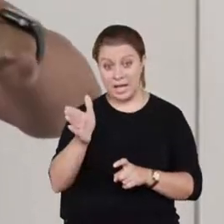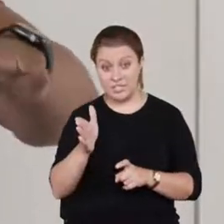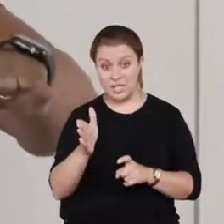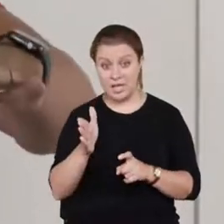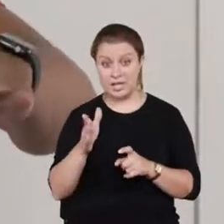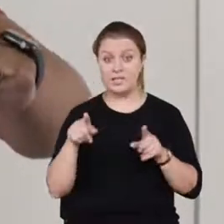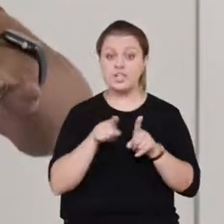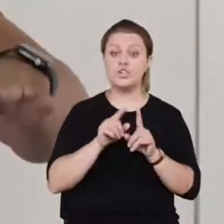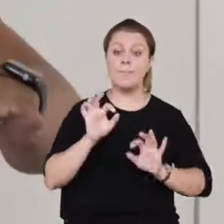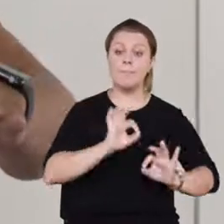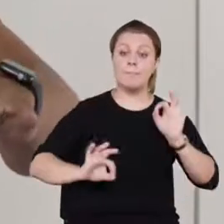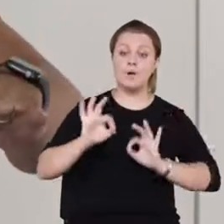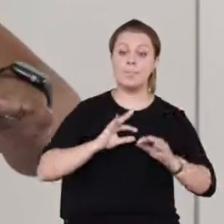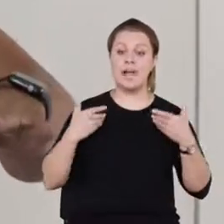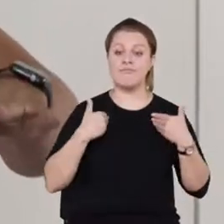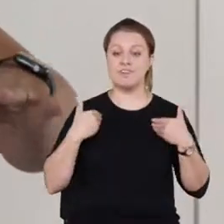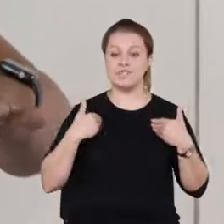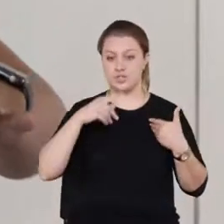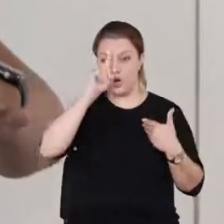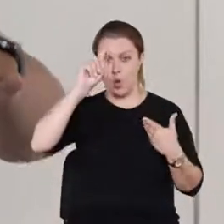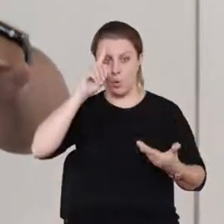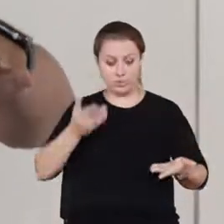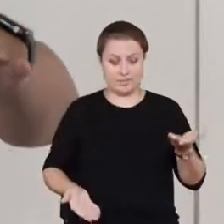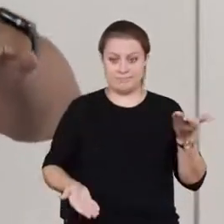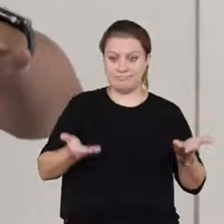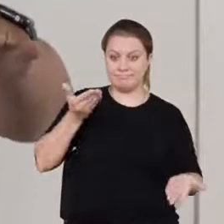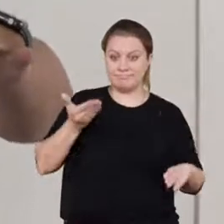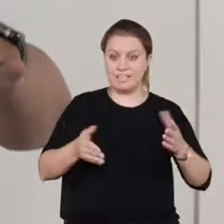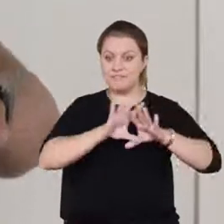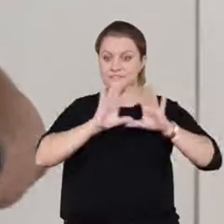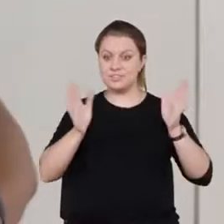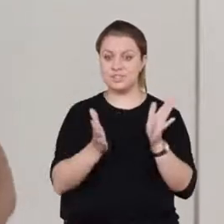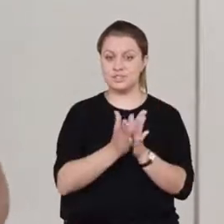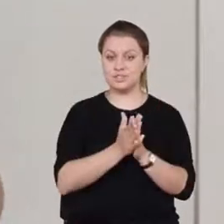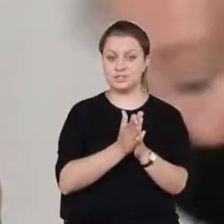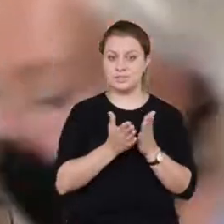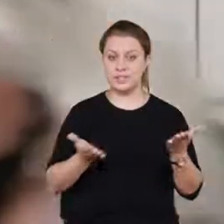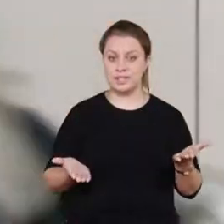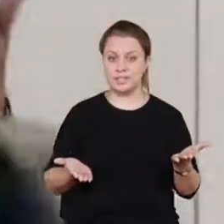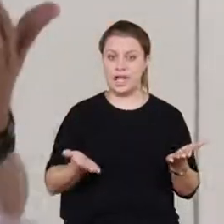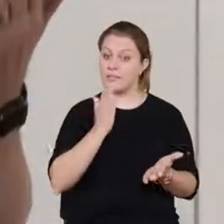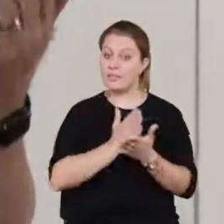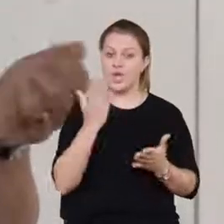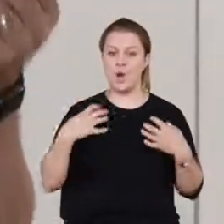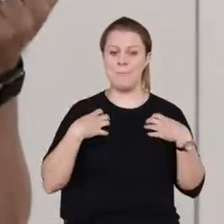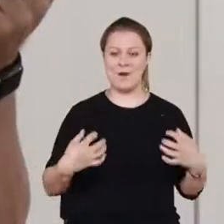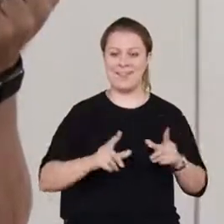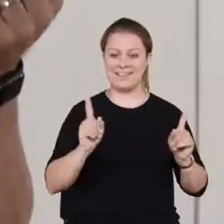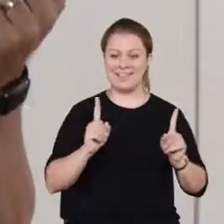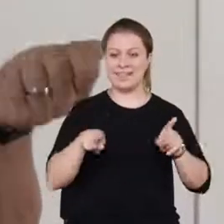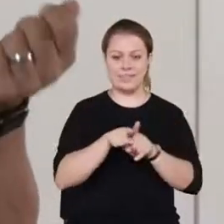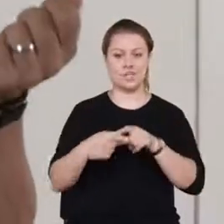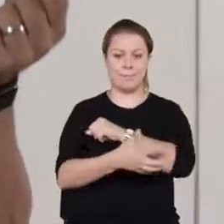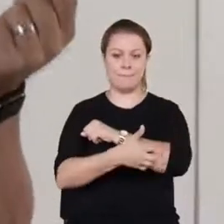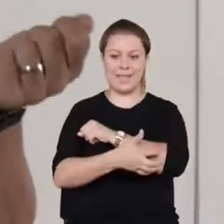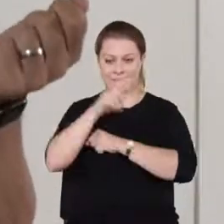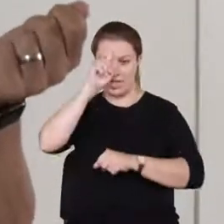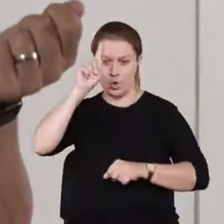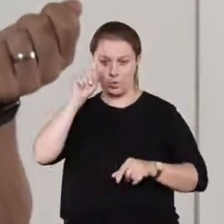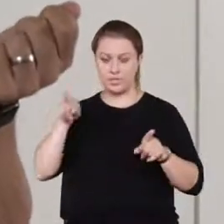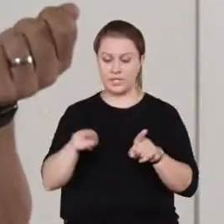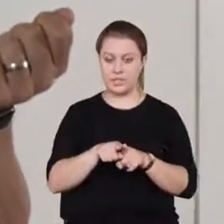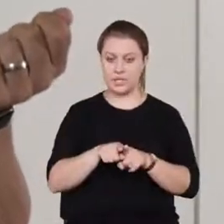bytu tych warstw ludowych, które są położone, tych warstw pracujących. No i tutaj mamy część